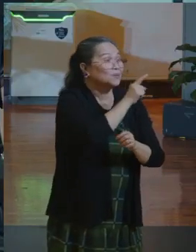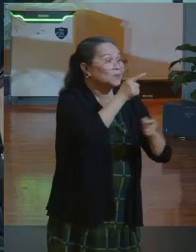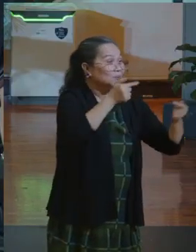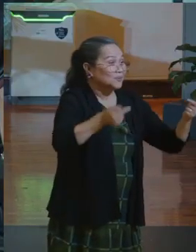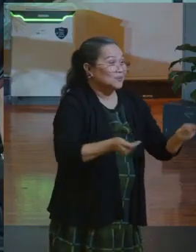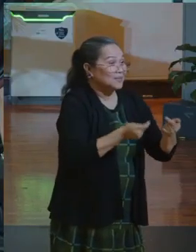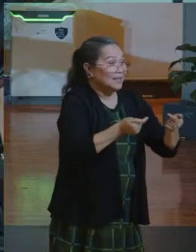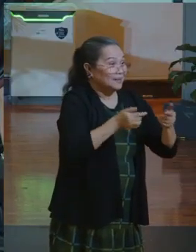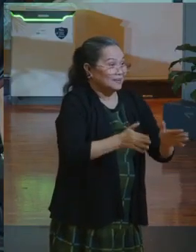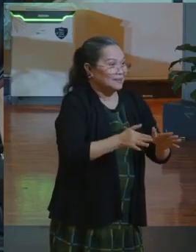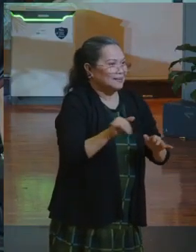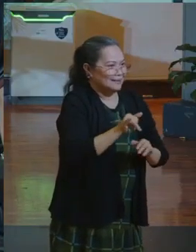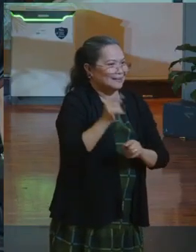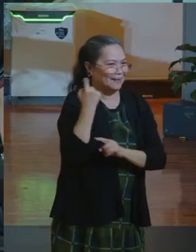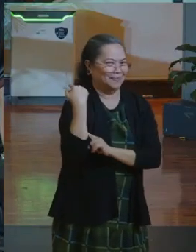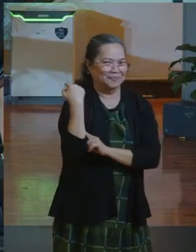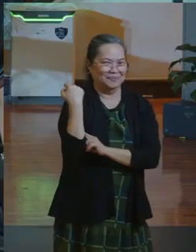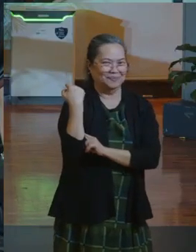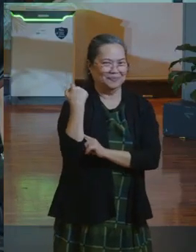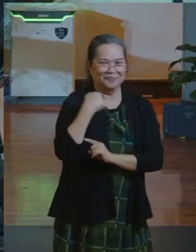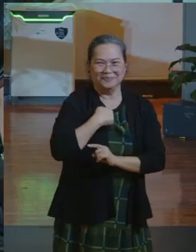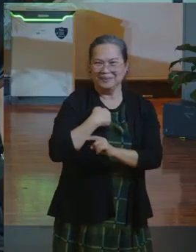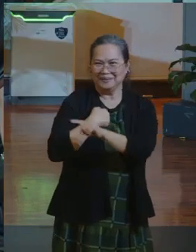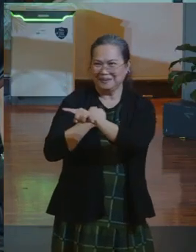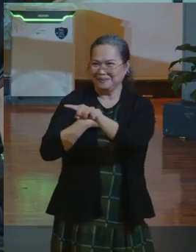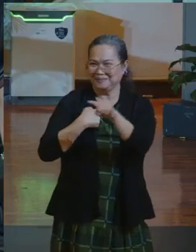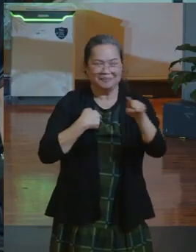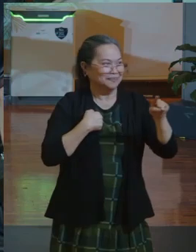lalaki katulad namin.